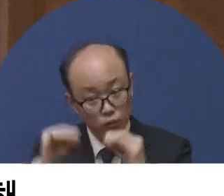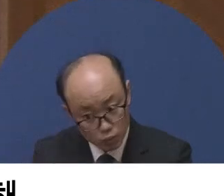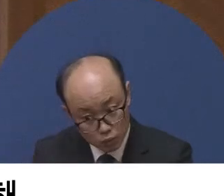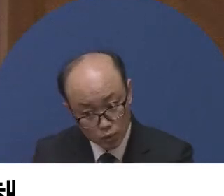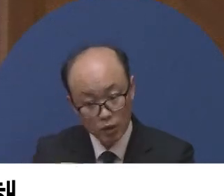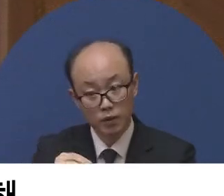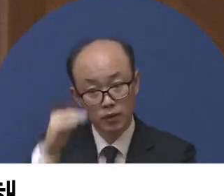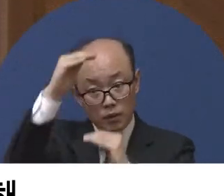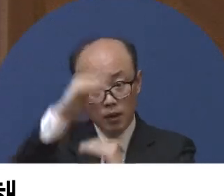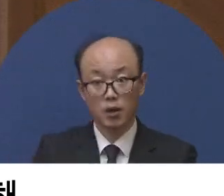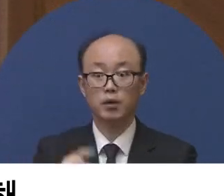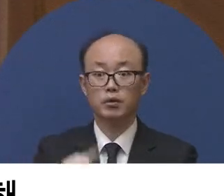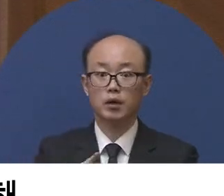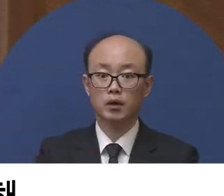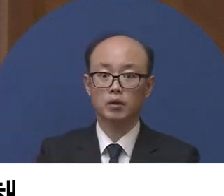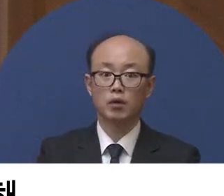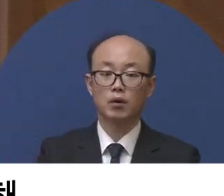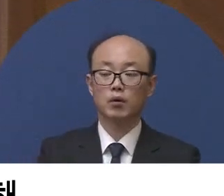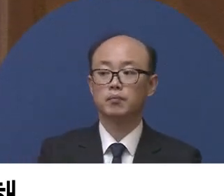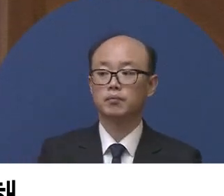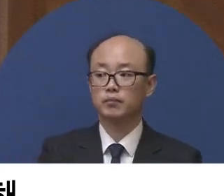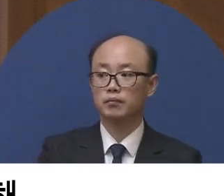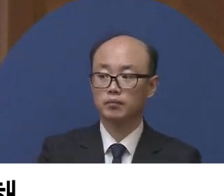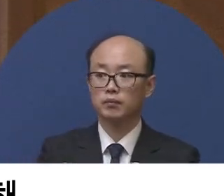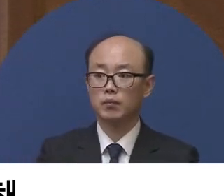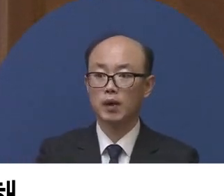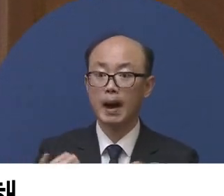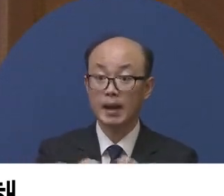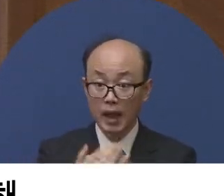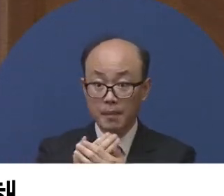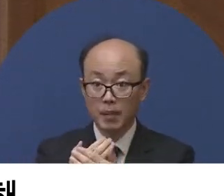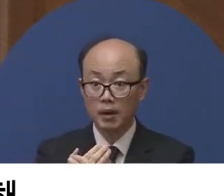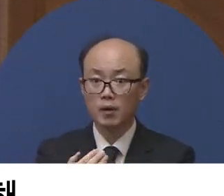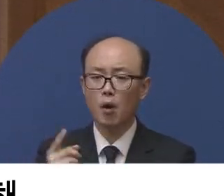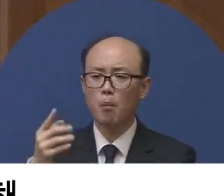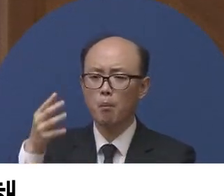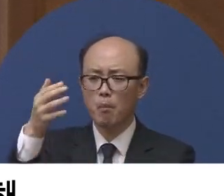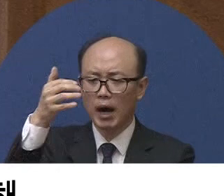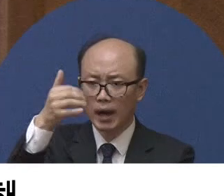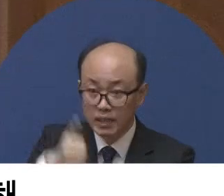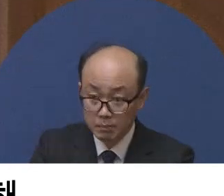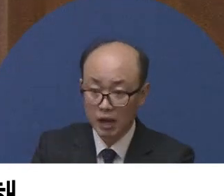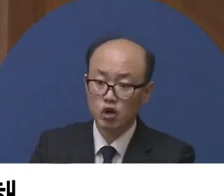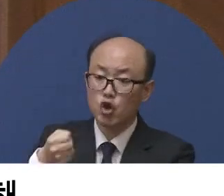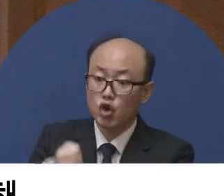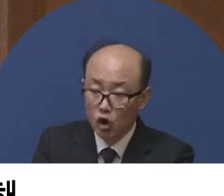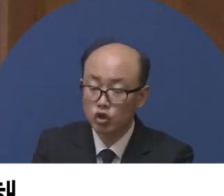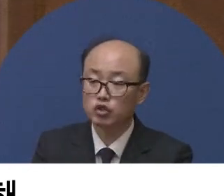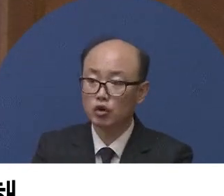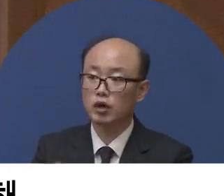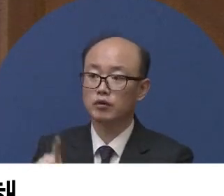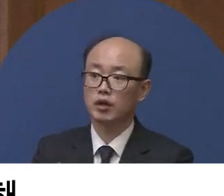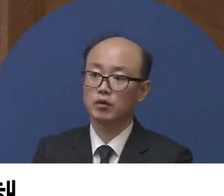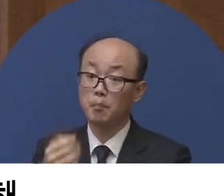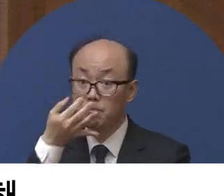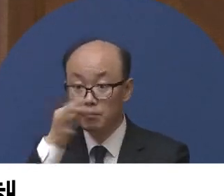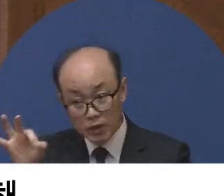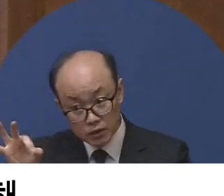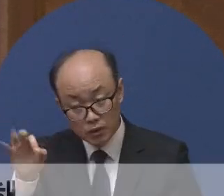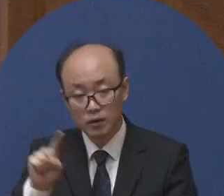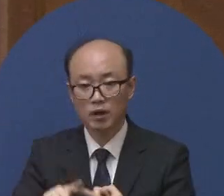대하여 대한방직 터 개발 사업의 최종 결정한 으로 인정하는 지 답변을 주기